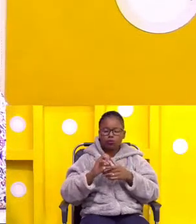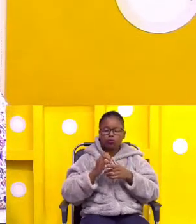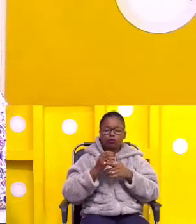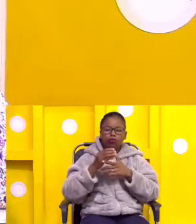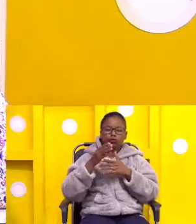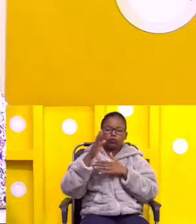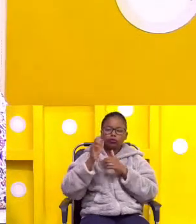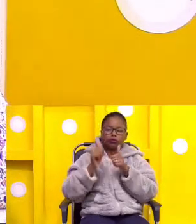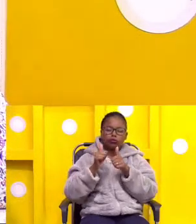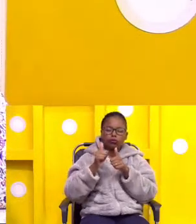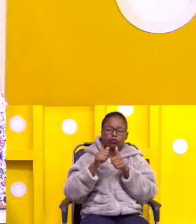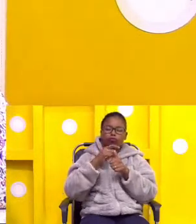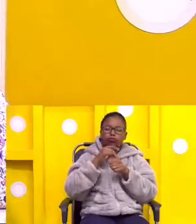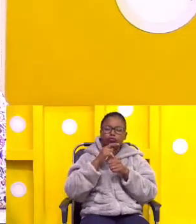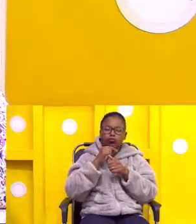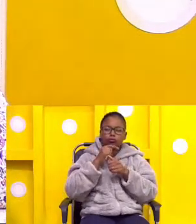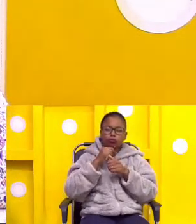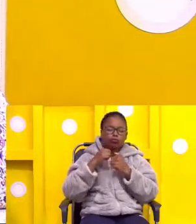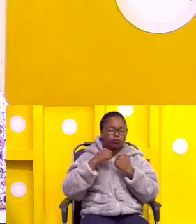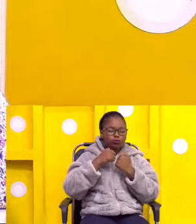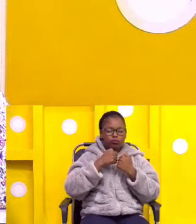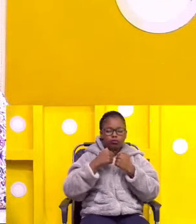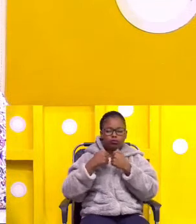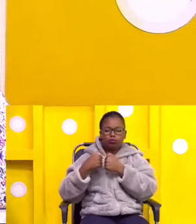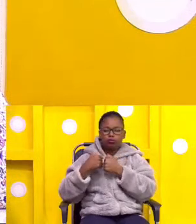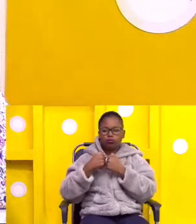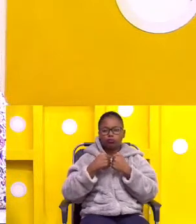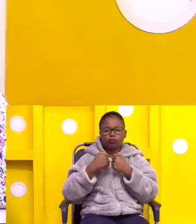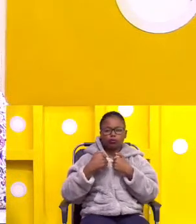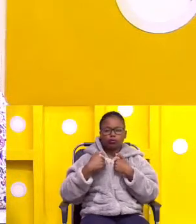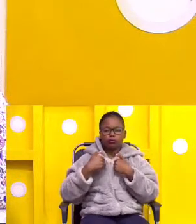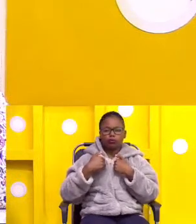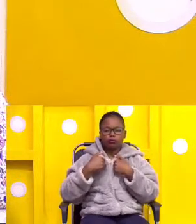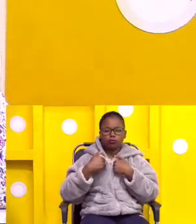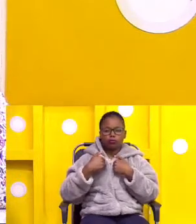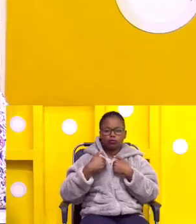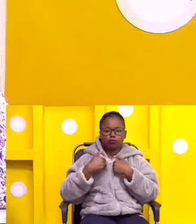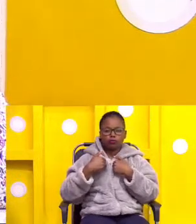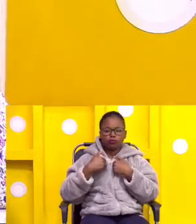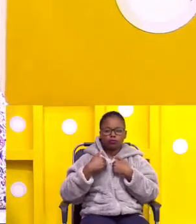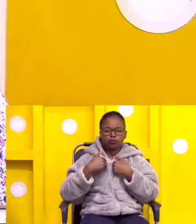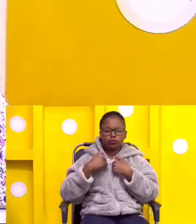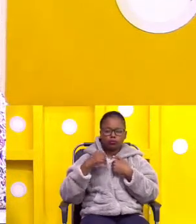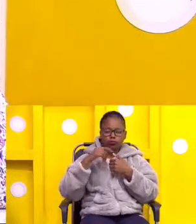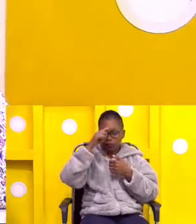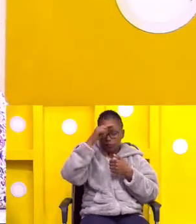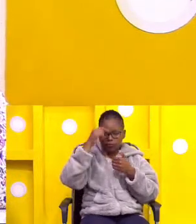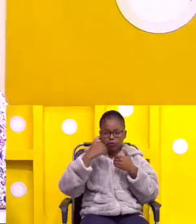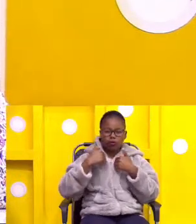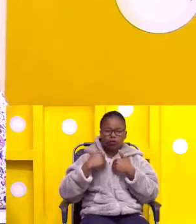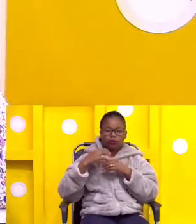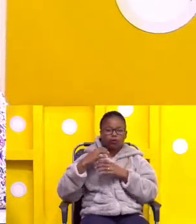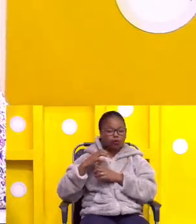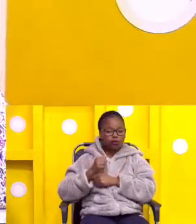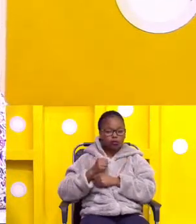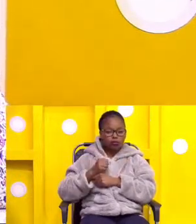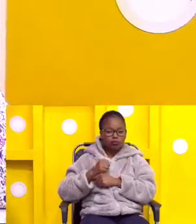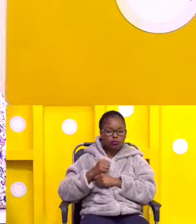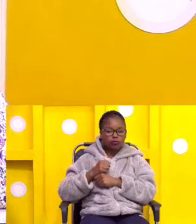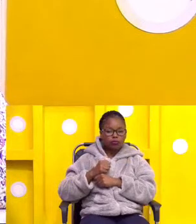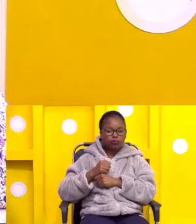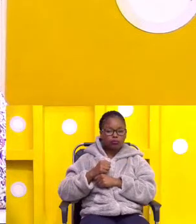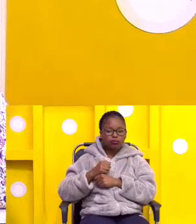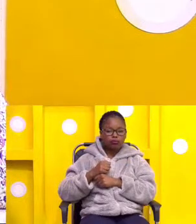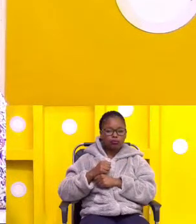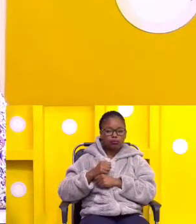kuhegeseka. Maithe mao kuhegeseka. Todo neore hokete. Hidu alale kuwane hinya